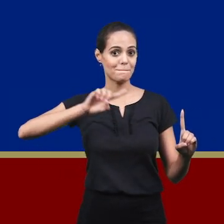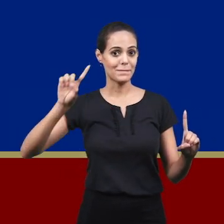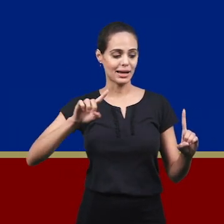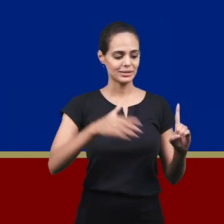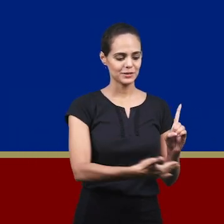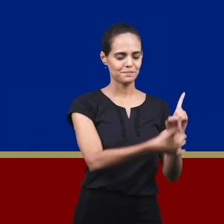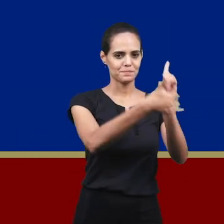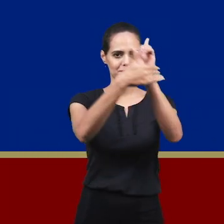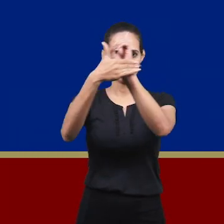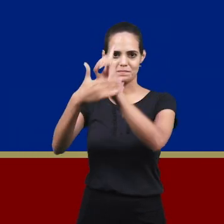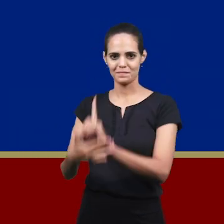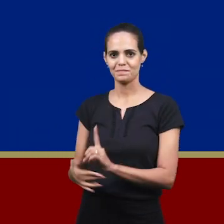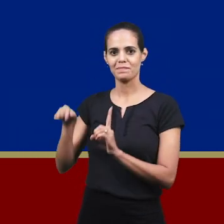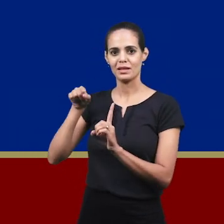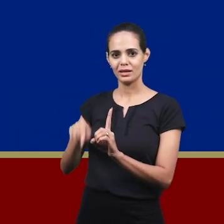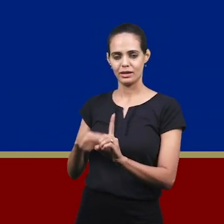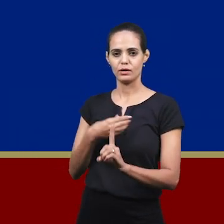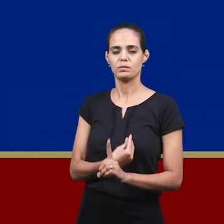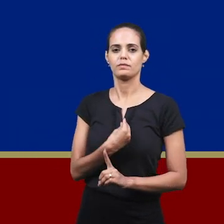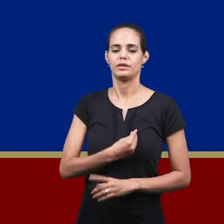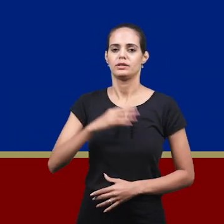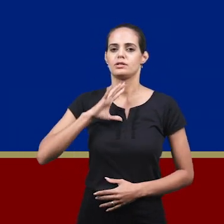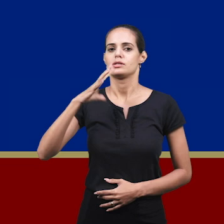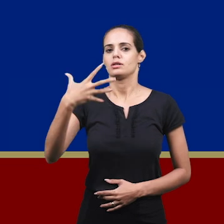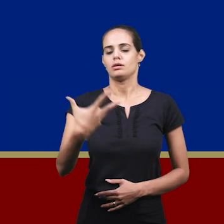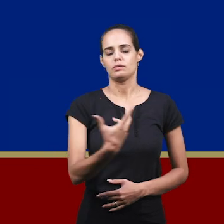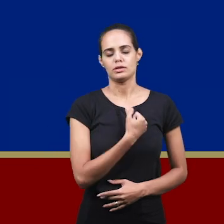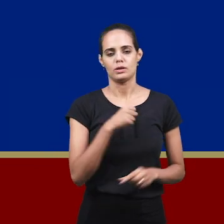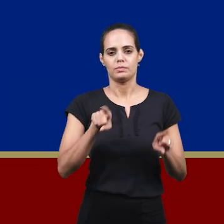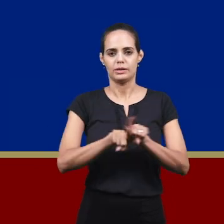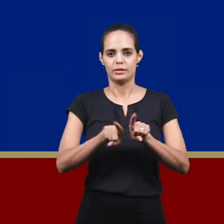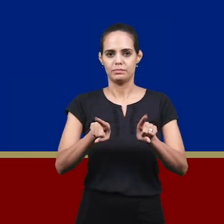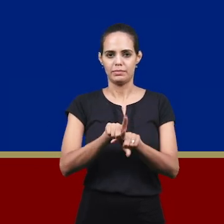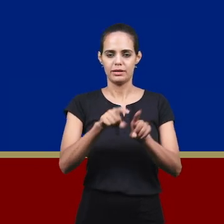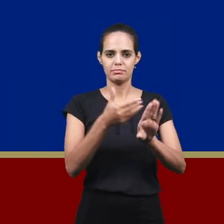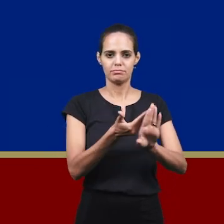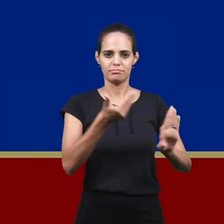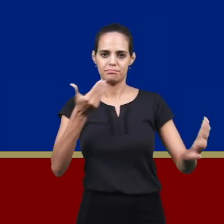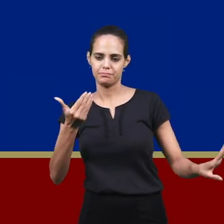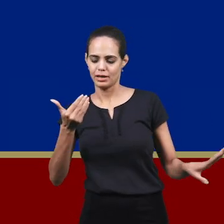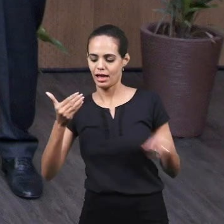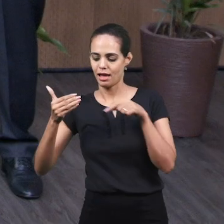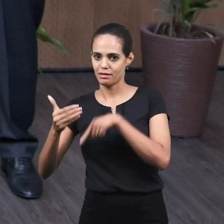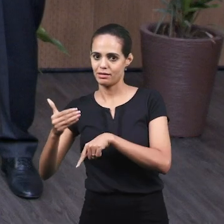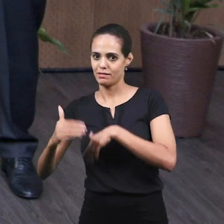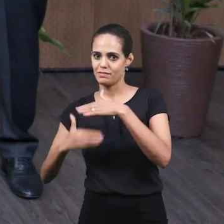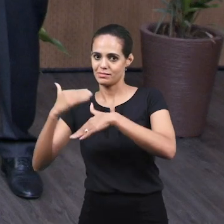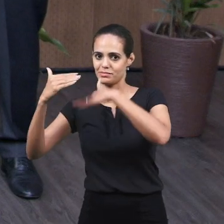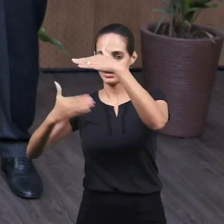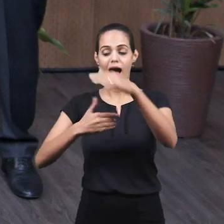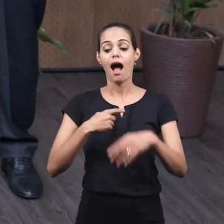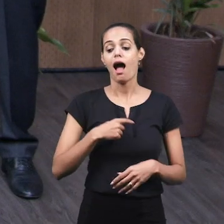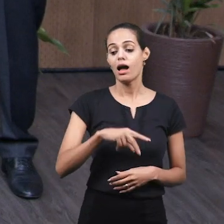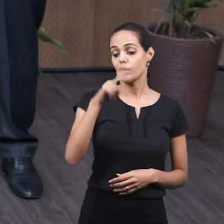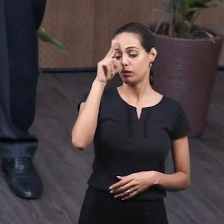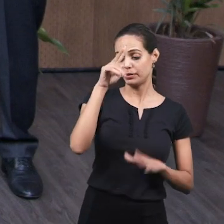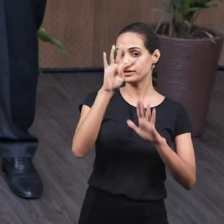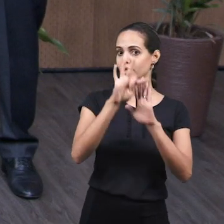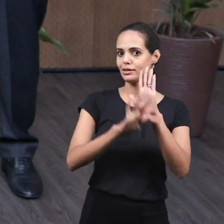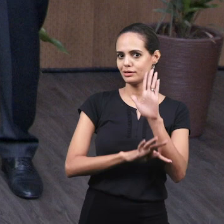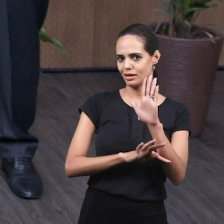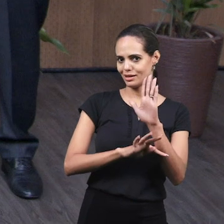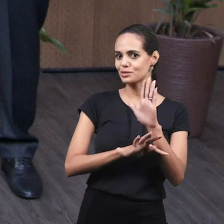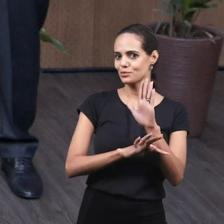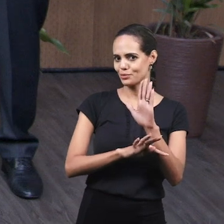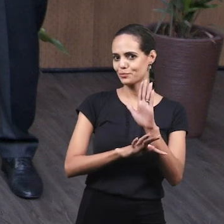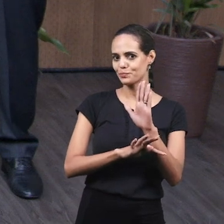afin qu'elle puisse commencer à vivre une vie de salut et en sanctification. Amen. Je me suis rappelé du texte où le péché a